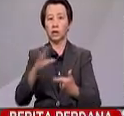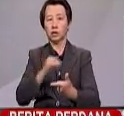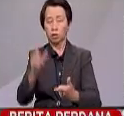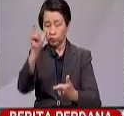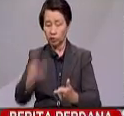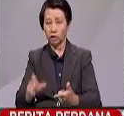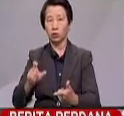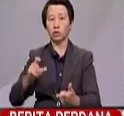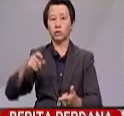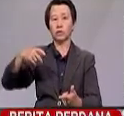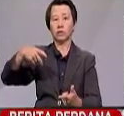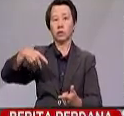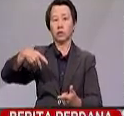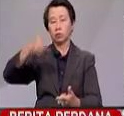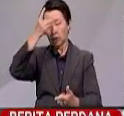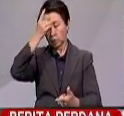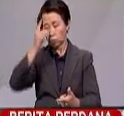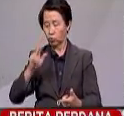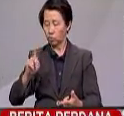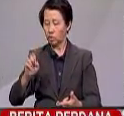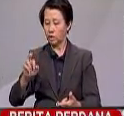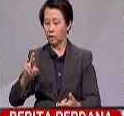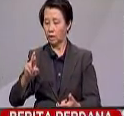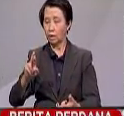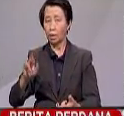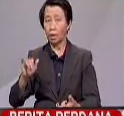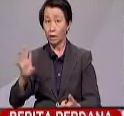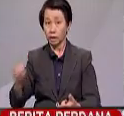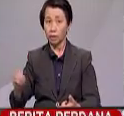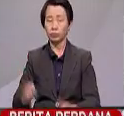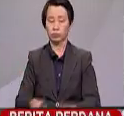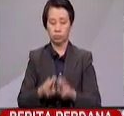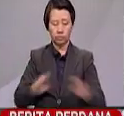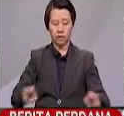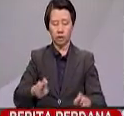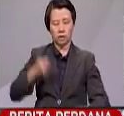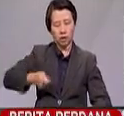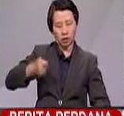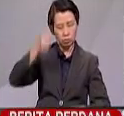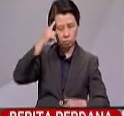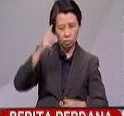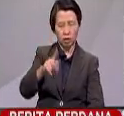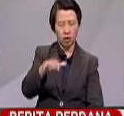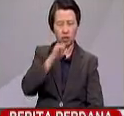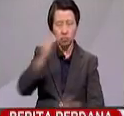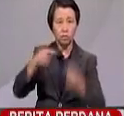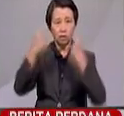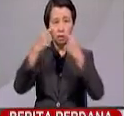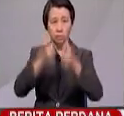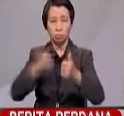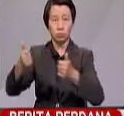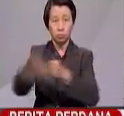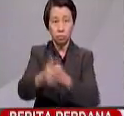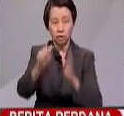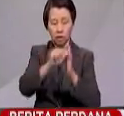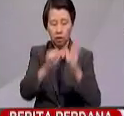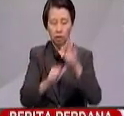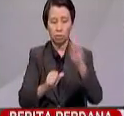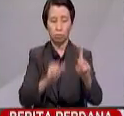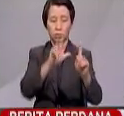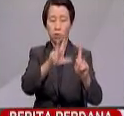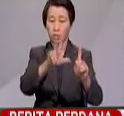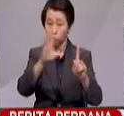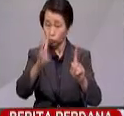dan calon parti warisan Datuk Karim Bujang. Panel hakim beranggapan kes tidak berjaya melepasi aturan